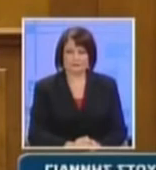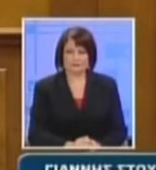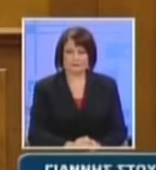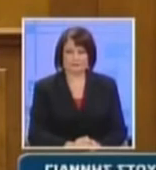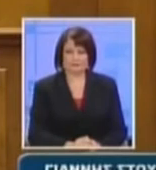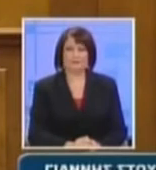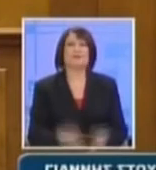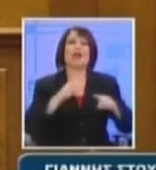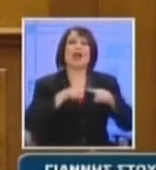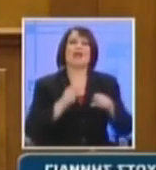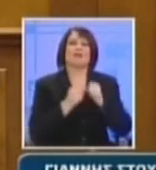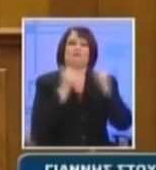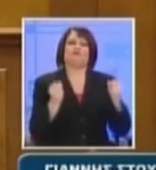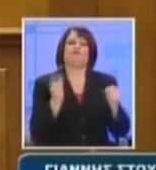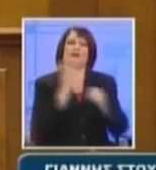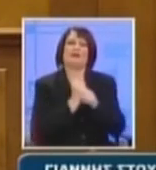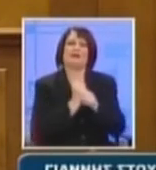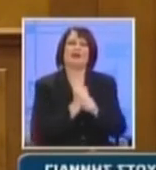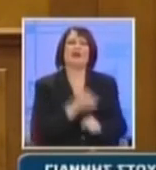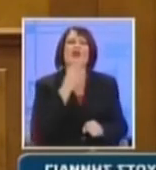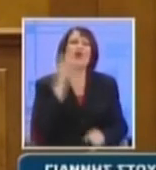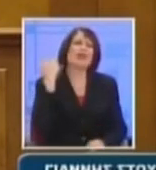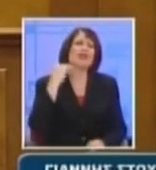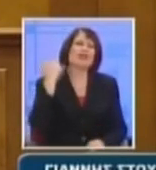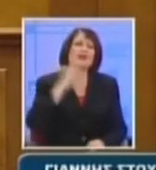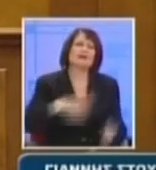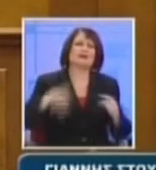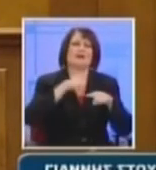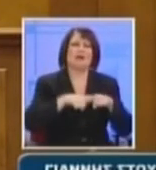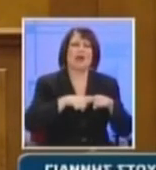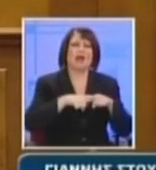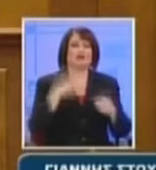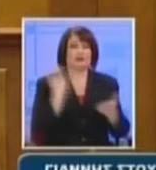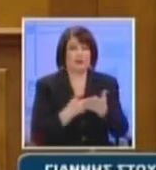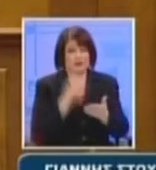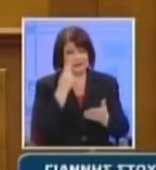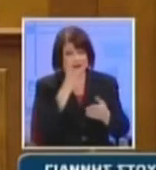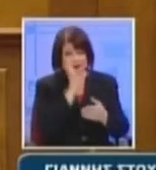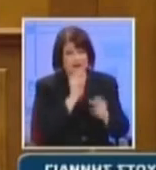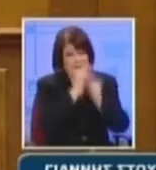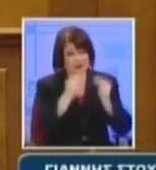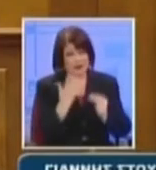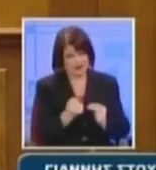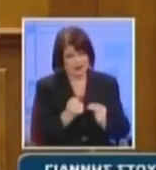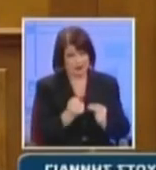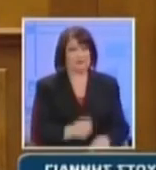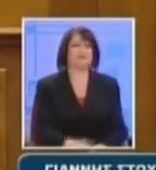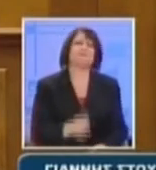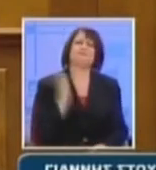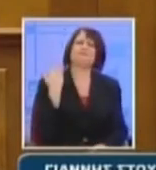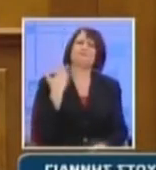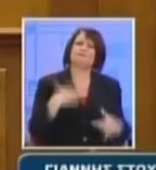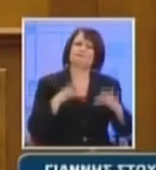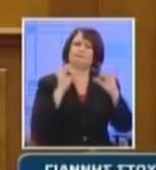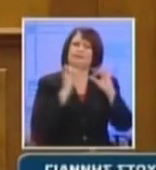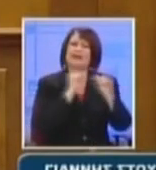Και στάθηκε εν τέλει όρθια, κυρίως χάρη στις θυσίες του ελληνικού λαού που έχουν απτά αποτελέσματα. Από τότε που ξεκίνησε η